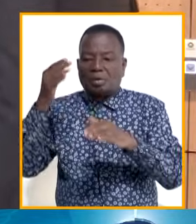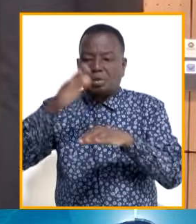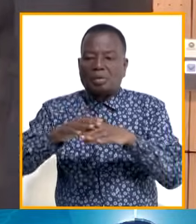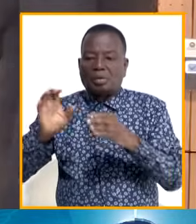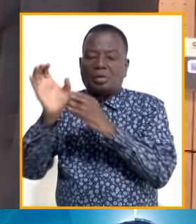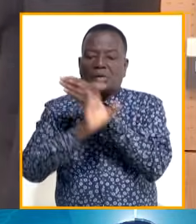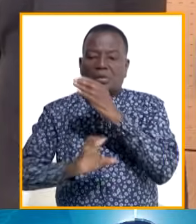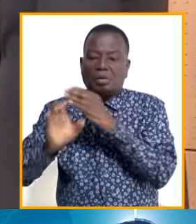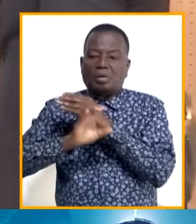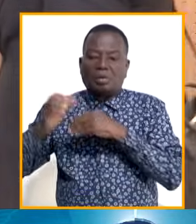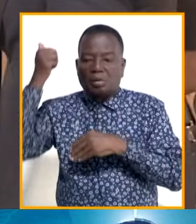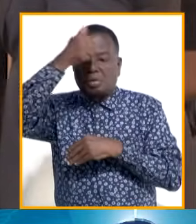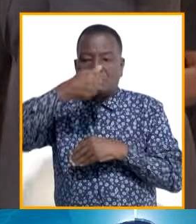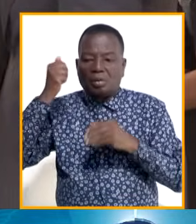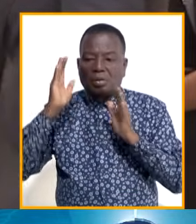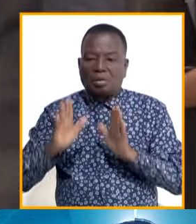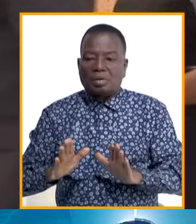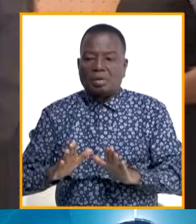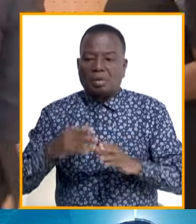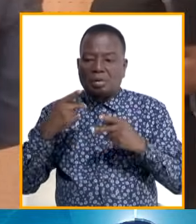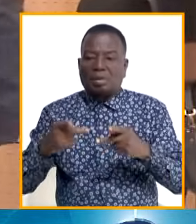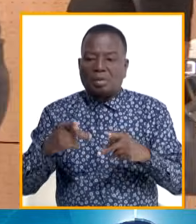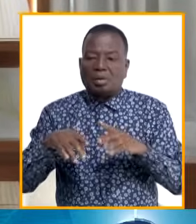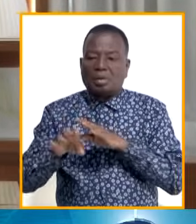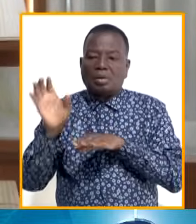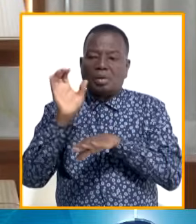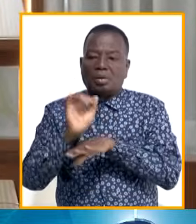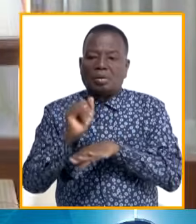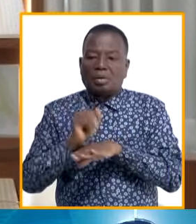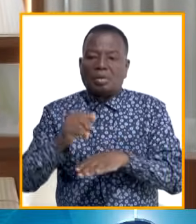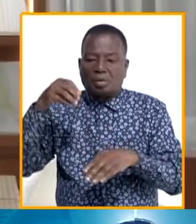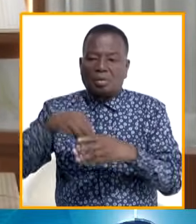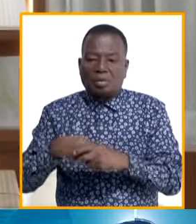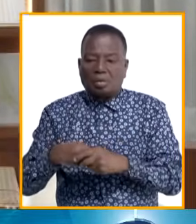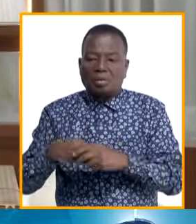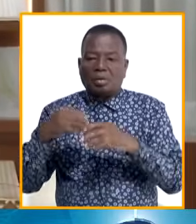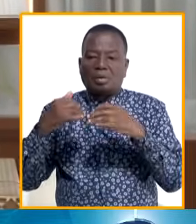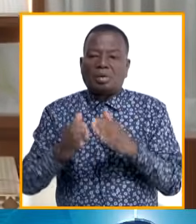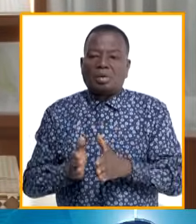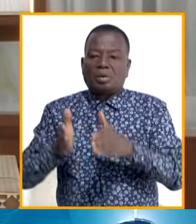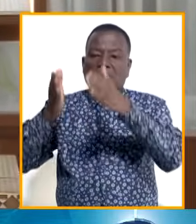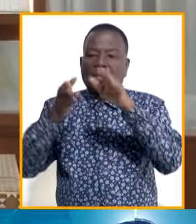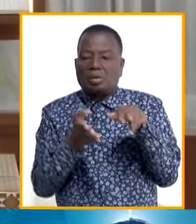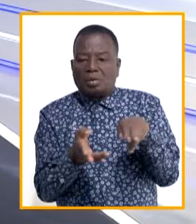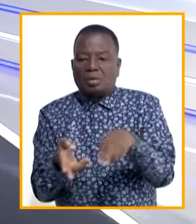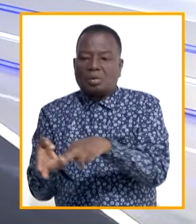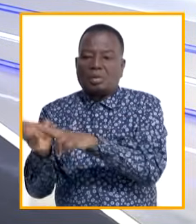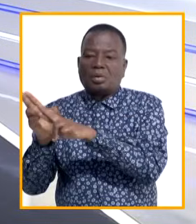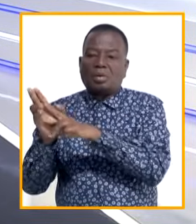le continent africain. Elle est présente en Côte d'Ivoire, notamment dans le secteur des infrastructures routières.